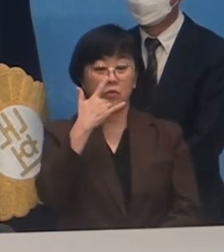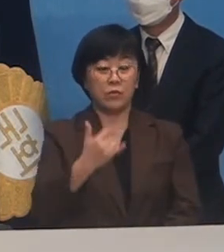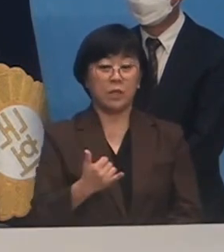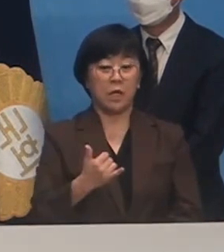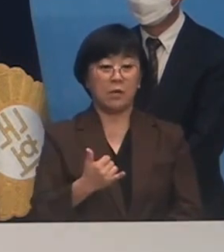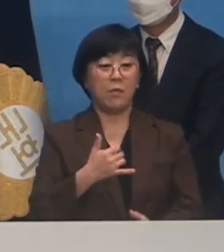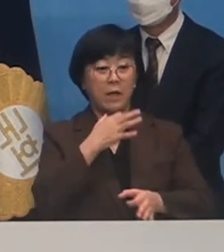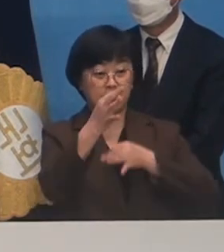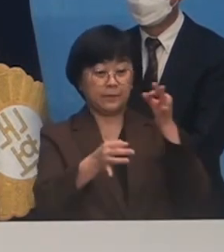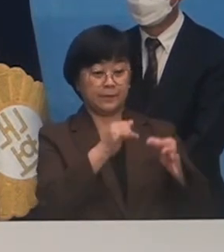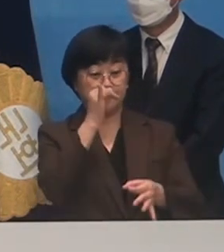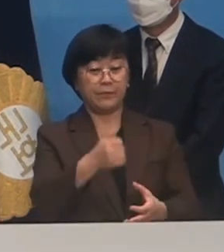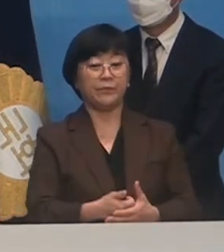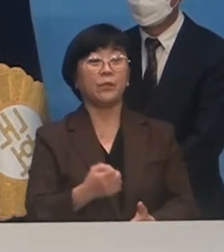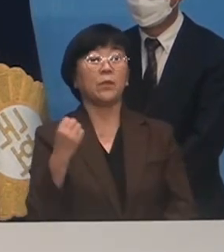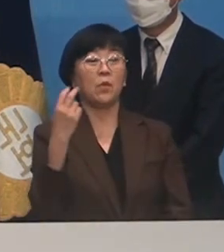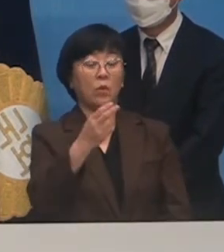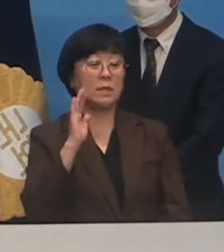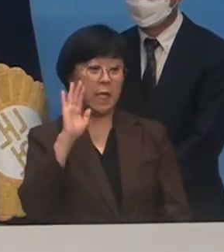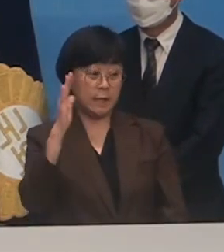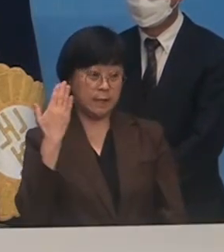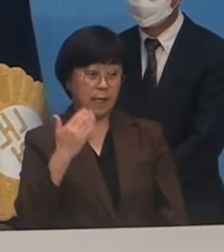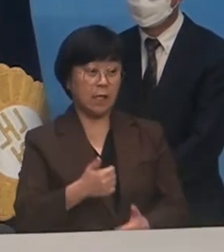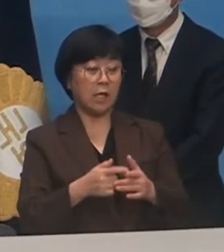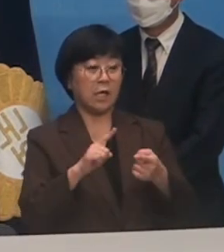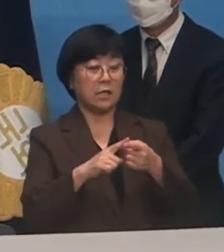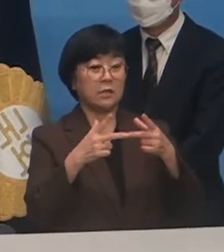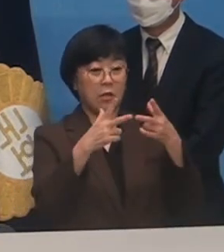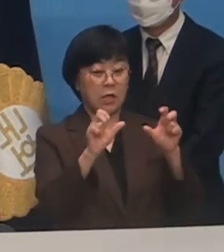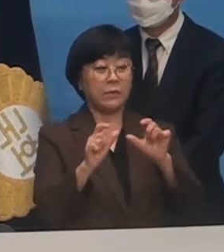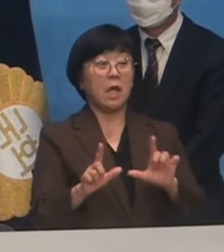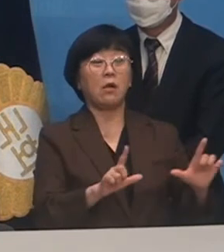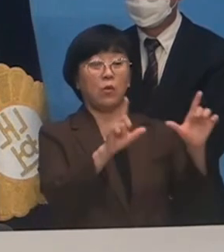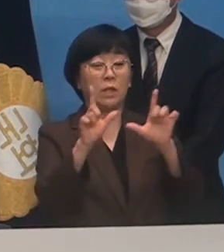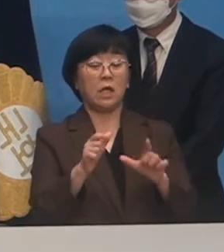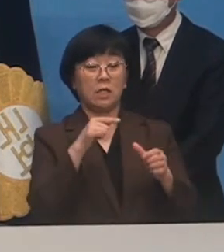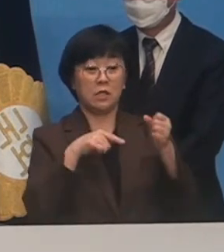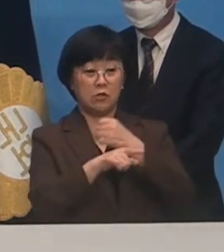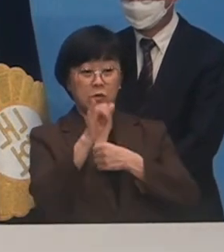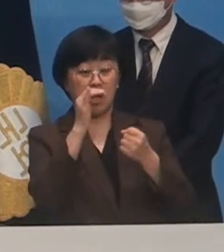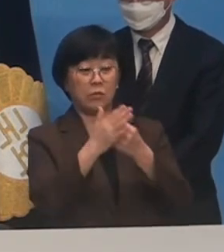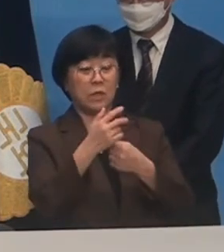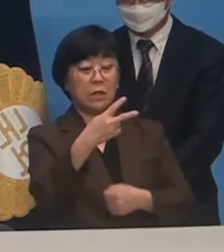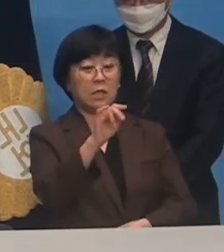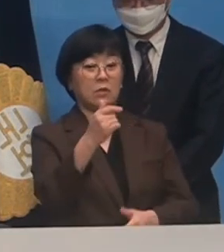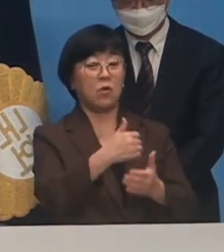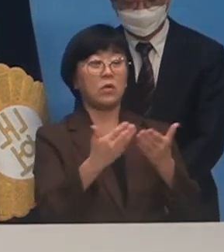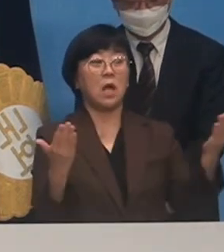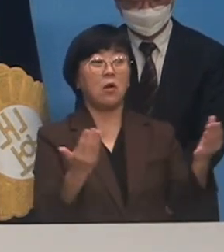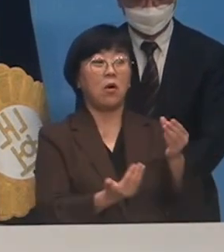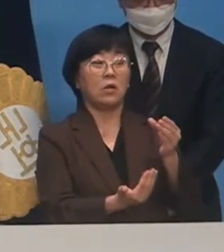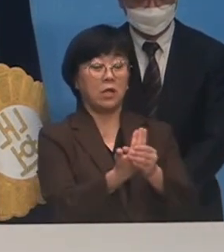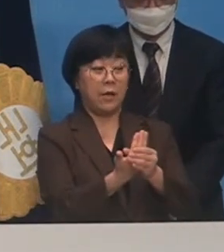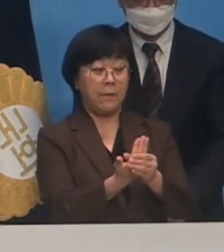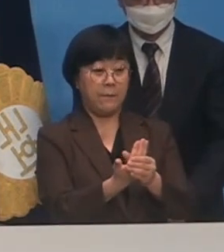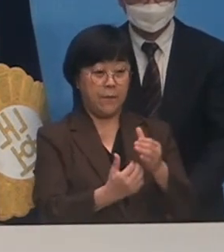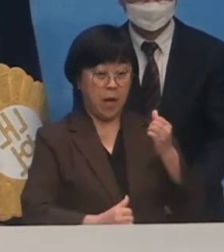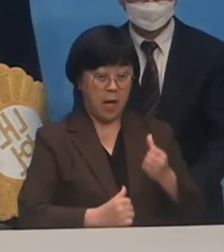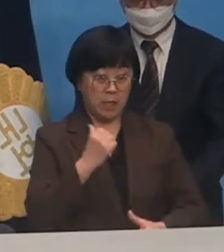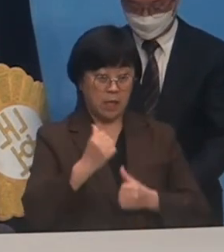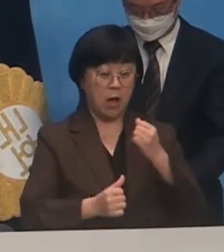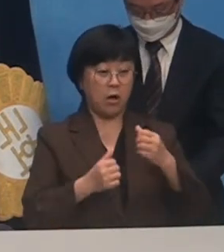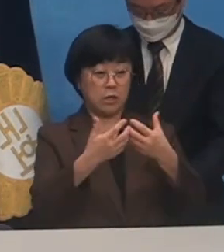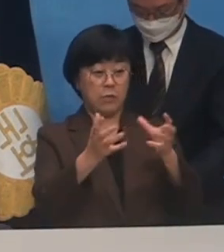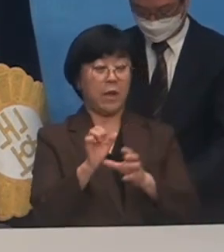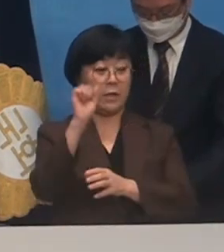내어 목소리를 내었다. 또한 최근에는 성남에 살고 있다는 이유로 저희는 대장동 사건에 대해서 분노하며 지금